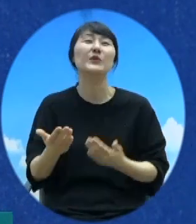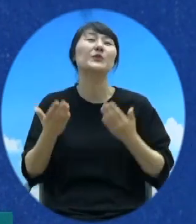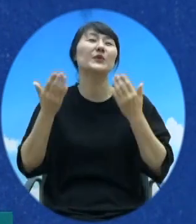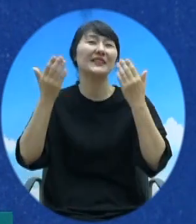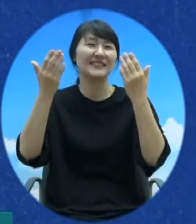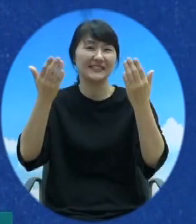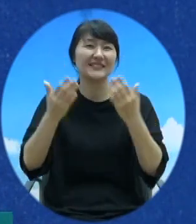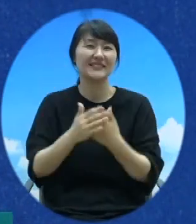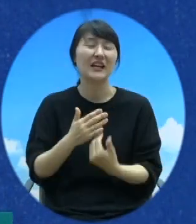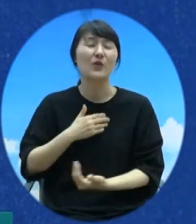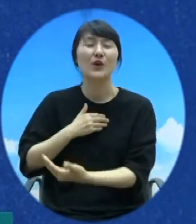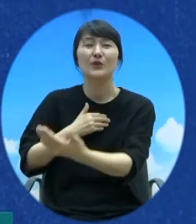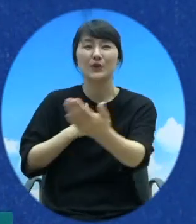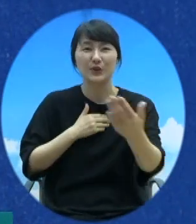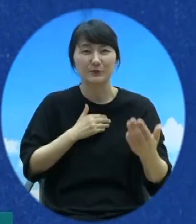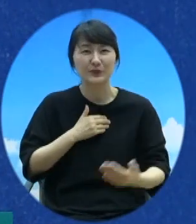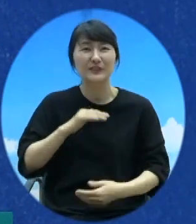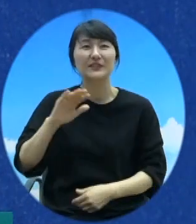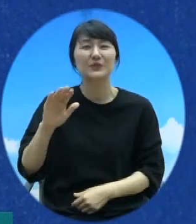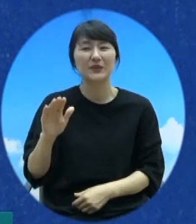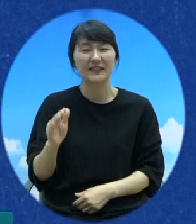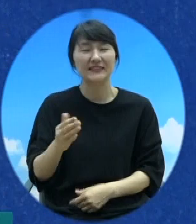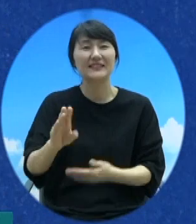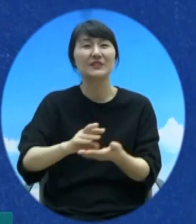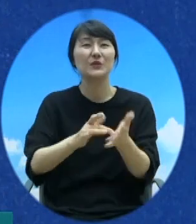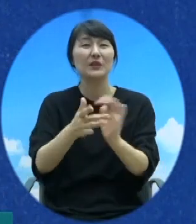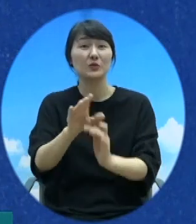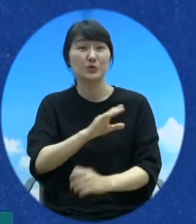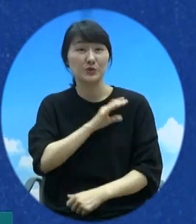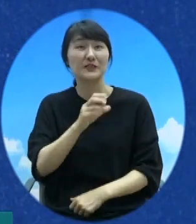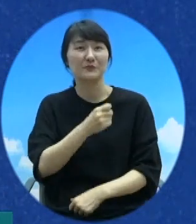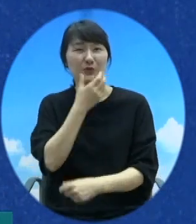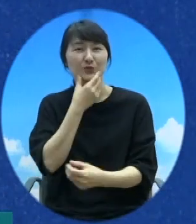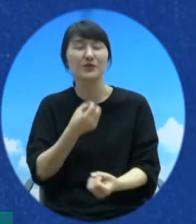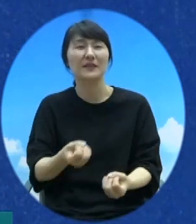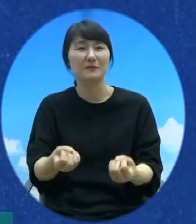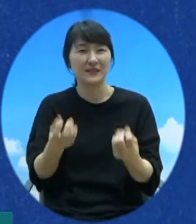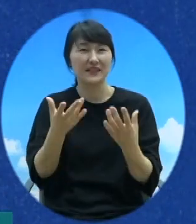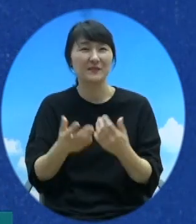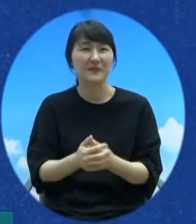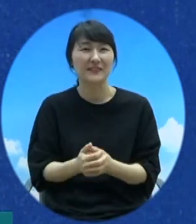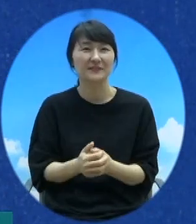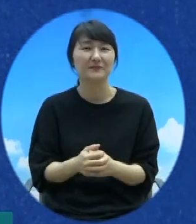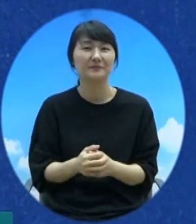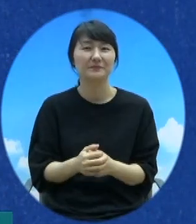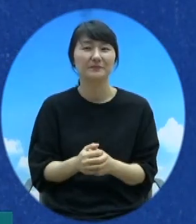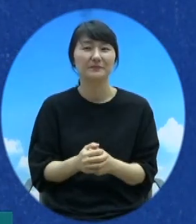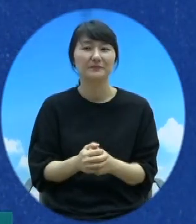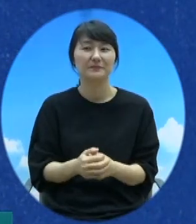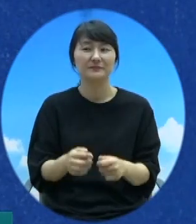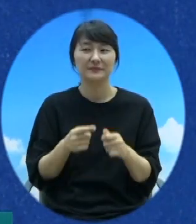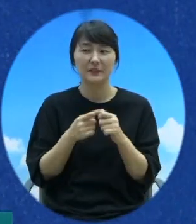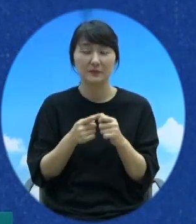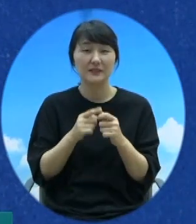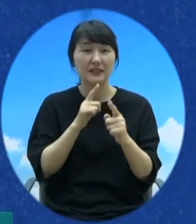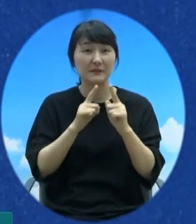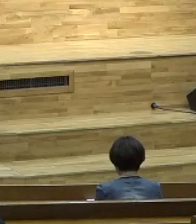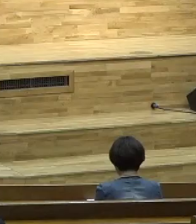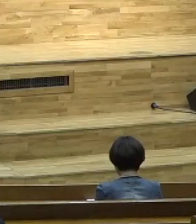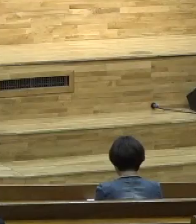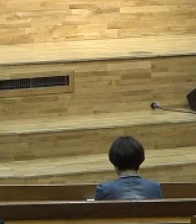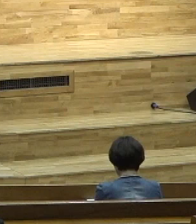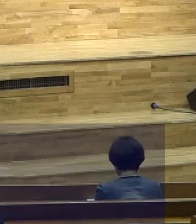돌려드리는 저와 여러분이 될 수 있기를 그리스도 예수의 이름으로 축원합니다. 첫 번째 말씀입니다.